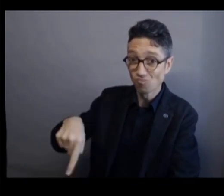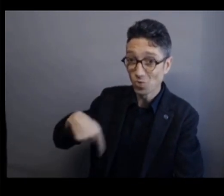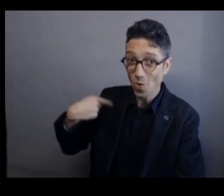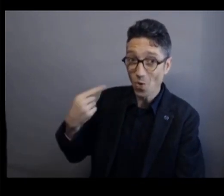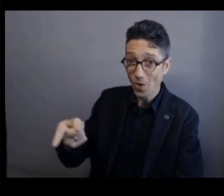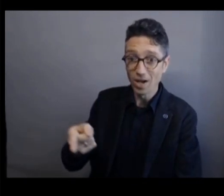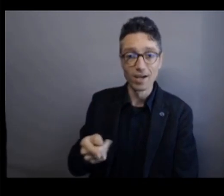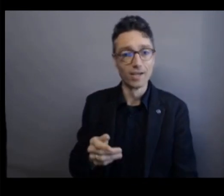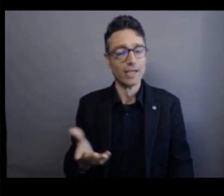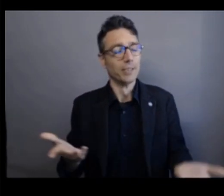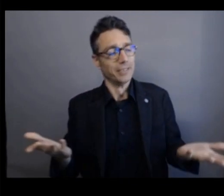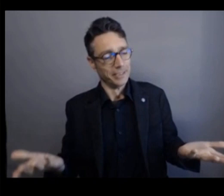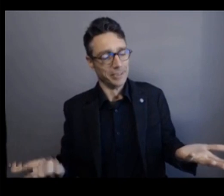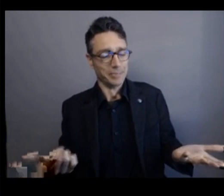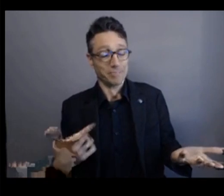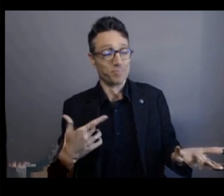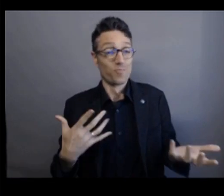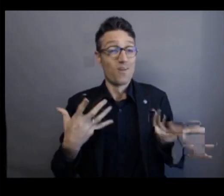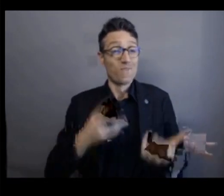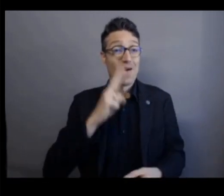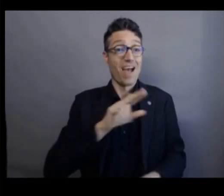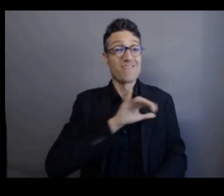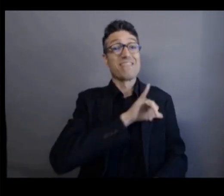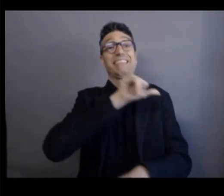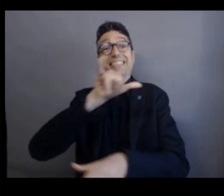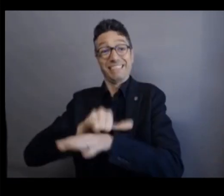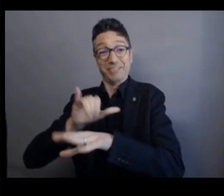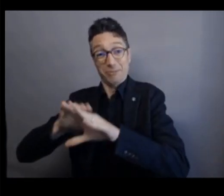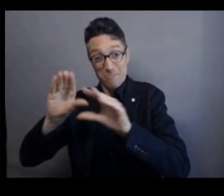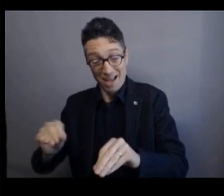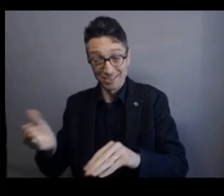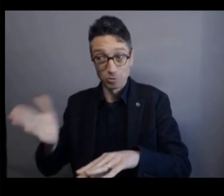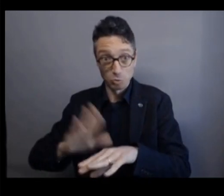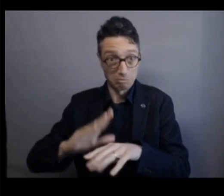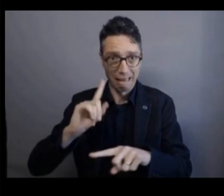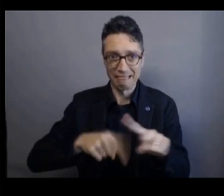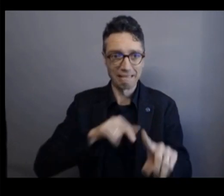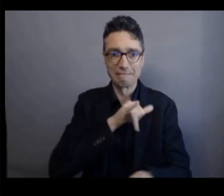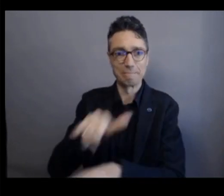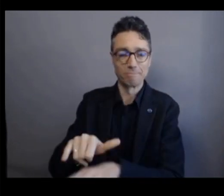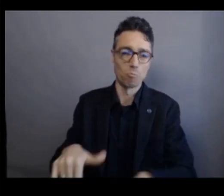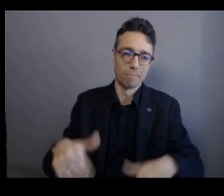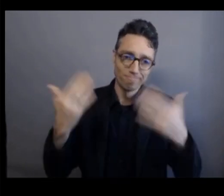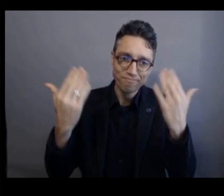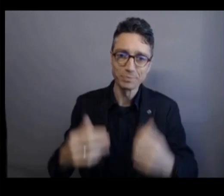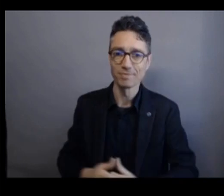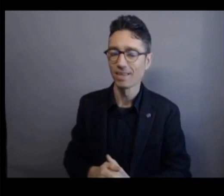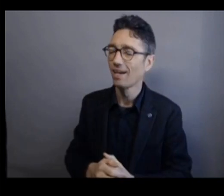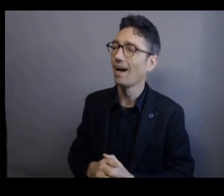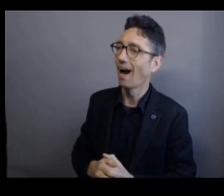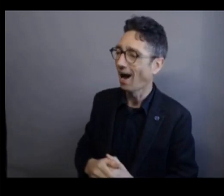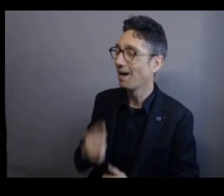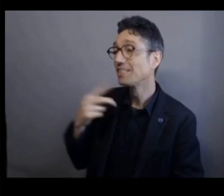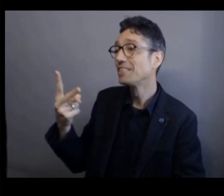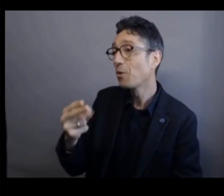le faire sur place, et ça n'a pas été autorisé par accord. J'essaierai de tenter ma chance. Voilà. Je vous ai coupé parce que sinon vous êtes intarissable. Ah bah oui. Donc